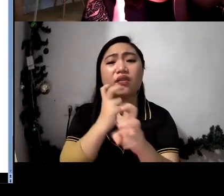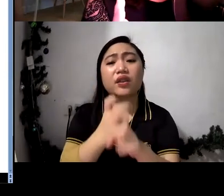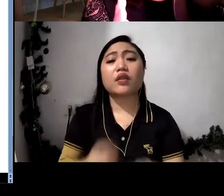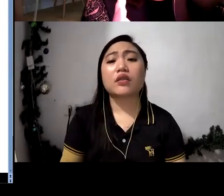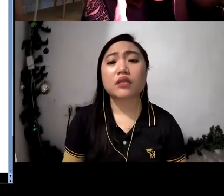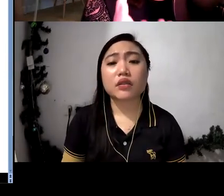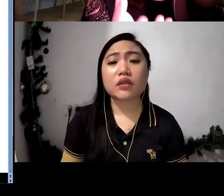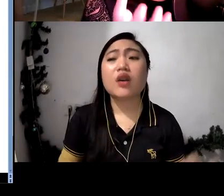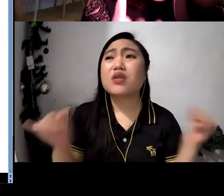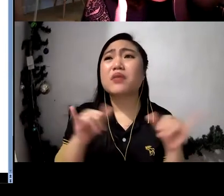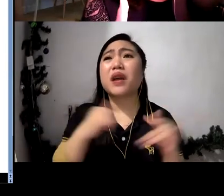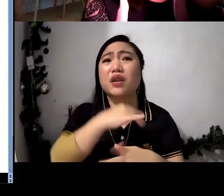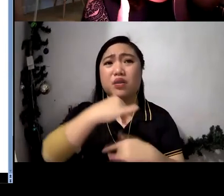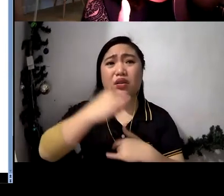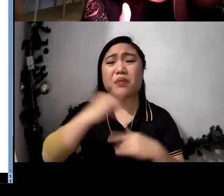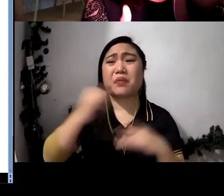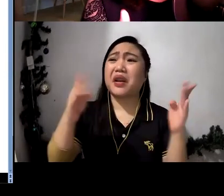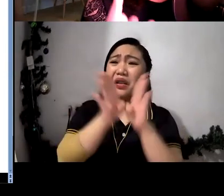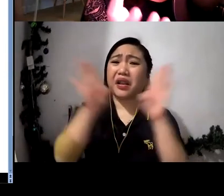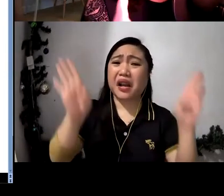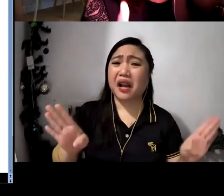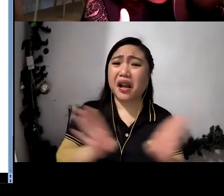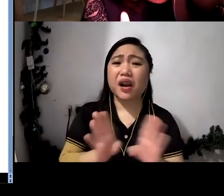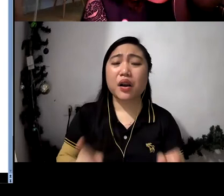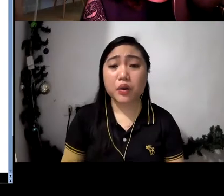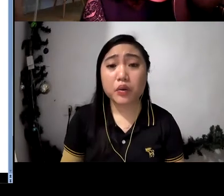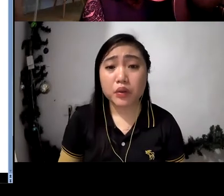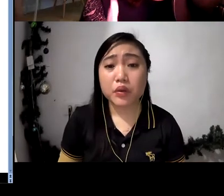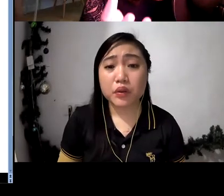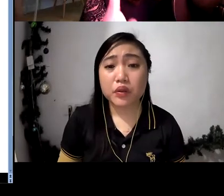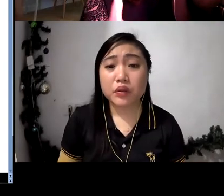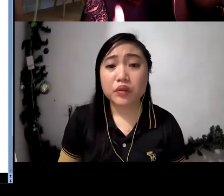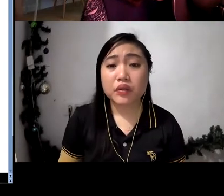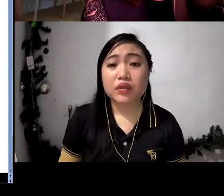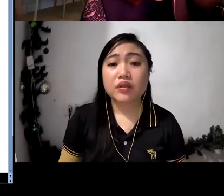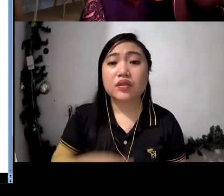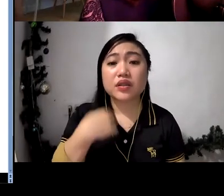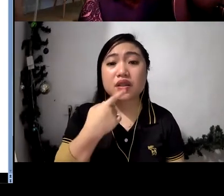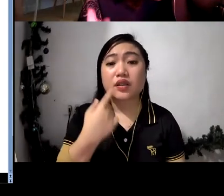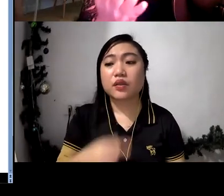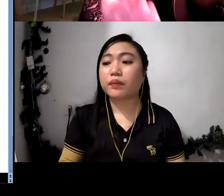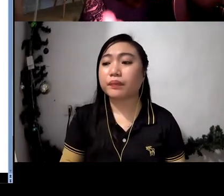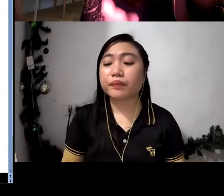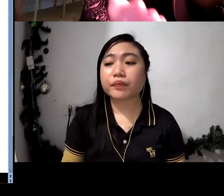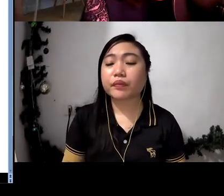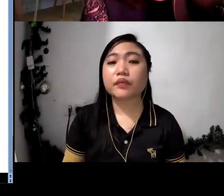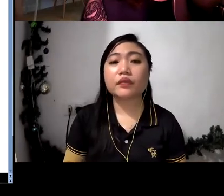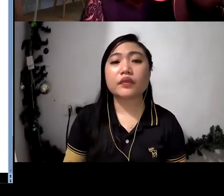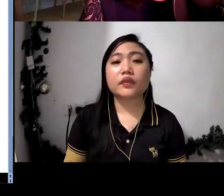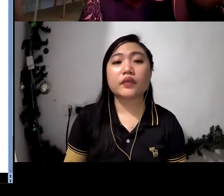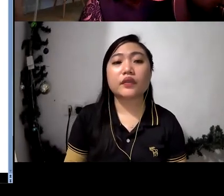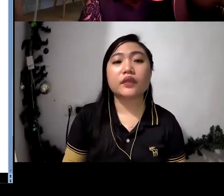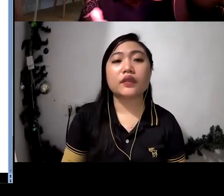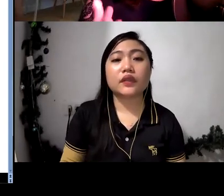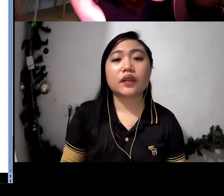nakakahon. Pero dun sa pagkakakahon na yun, sino yung mas nakakaranas, sino yung mas nagiging vulnerable, no? Kailangan nating i-address 'yan through